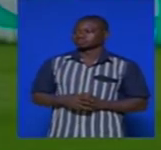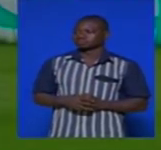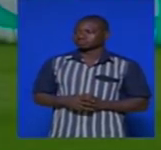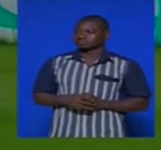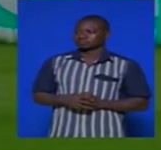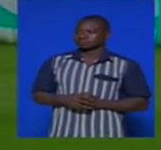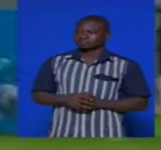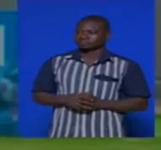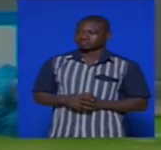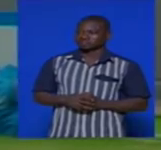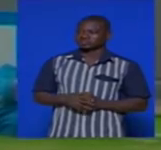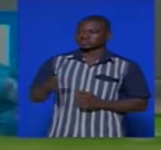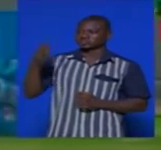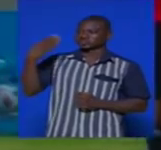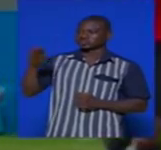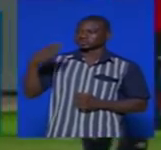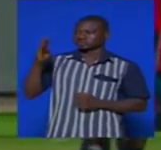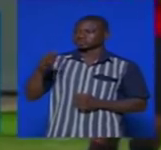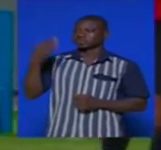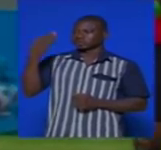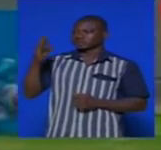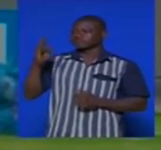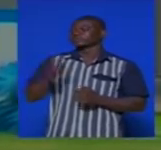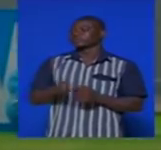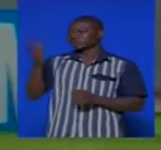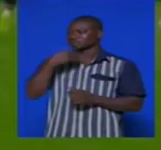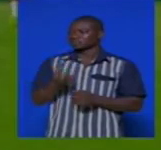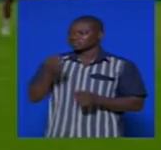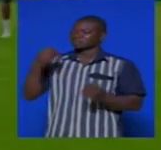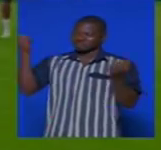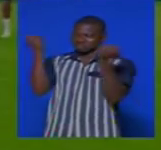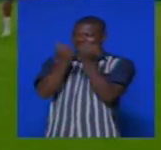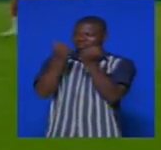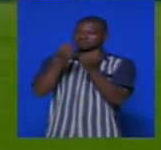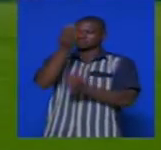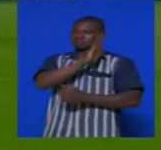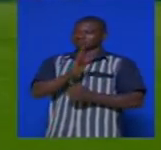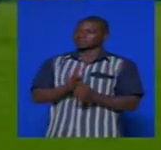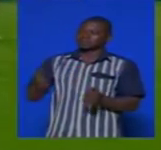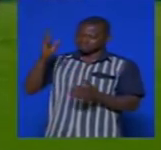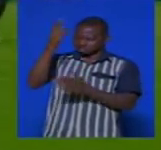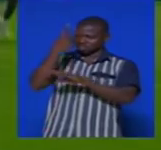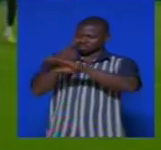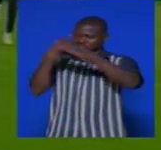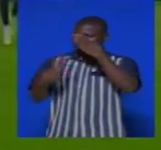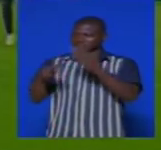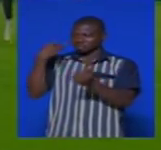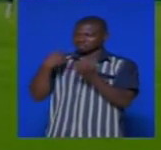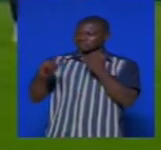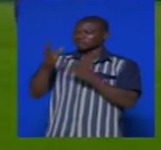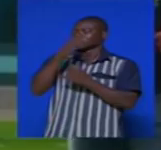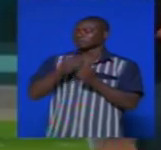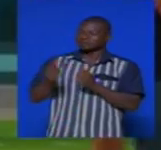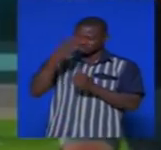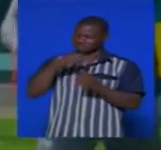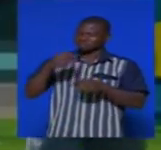Les Bleus de Didier Deschamps se préparent à affronter ce mardi soir la Belgique en demi-finale de Coupe du monde. Blaise Matuidi a purgé sa suspension